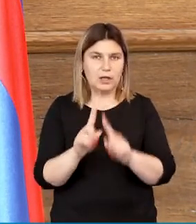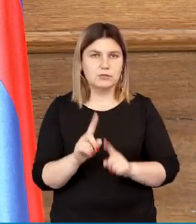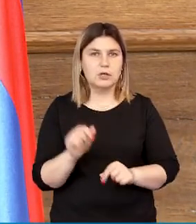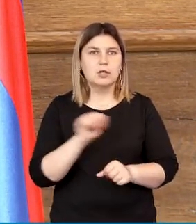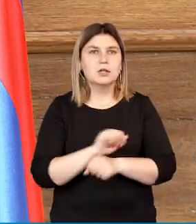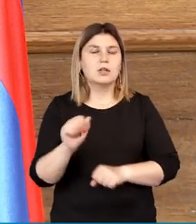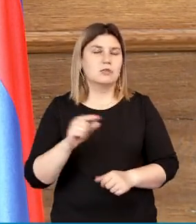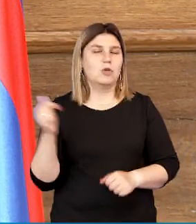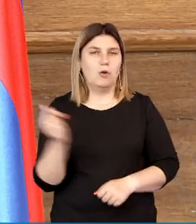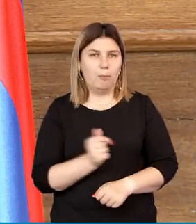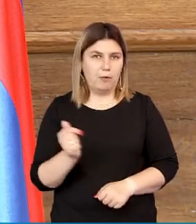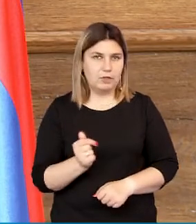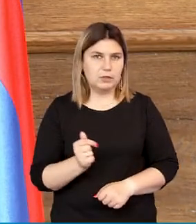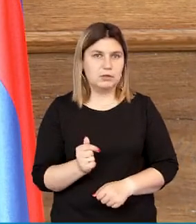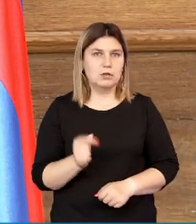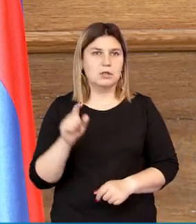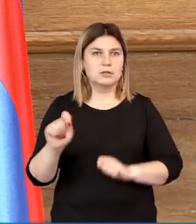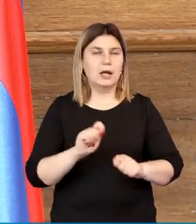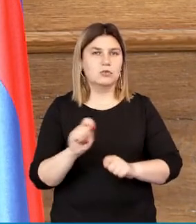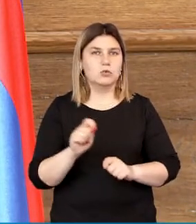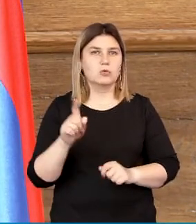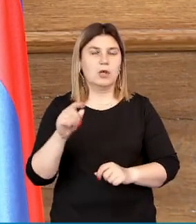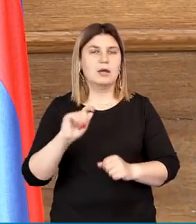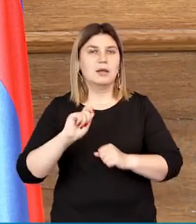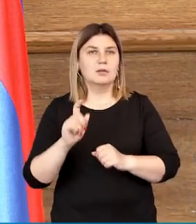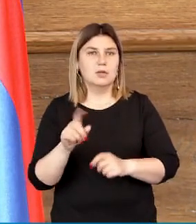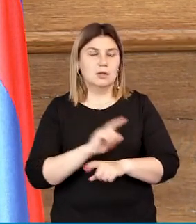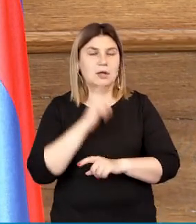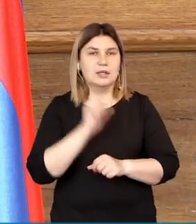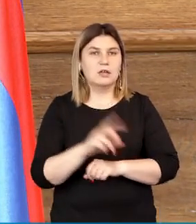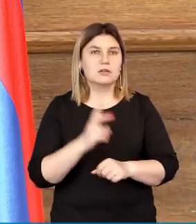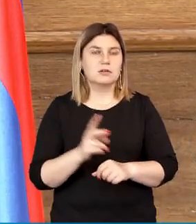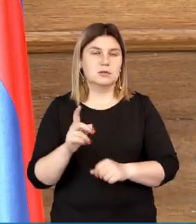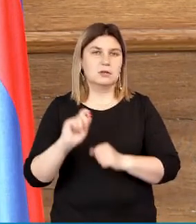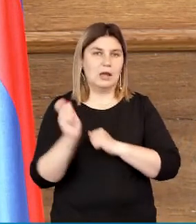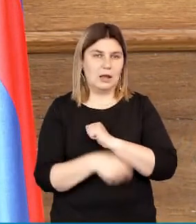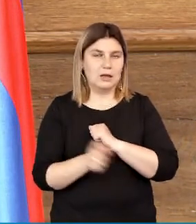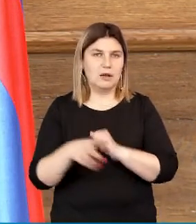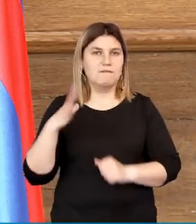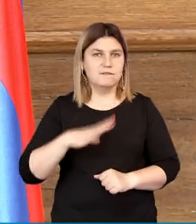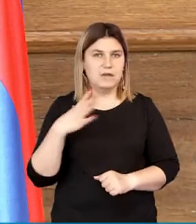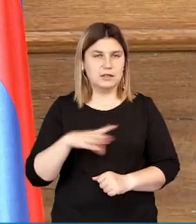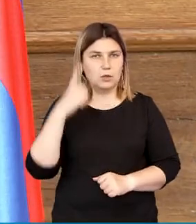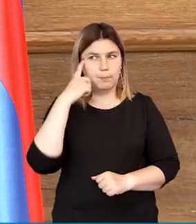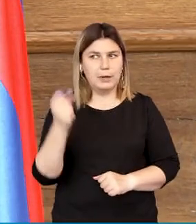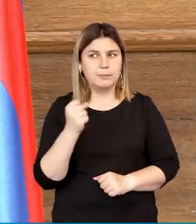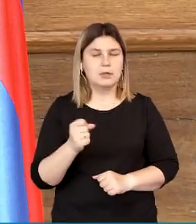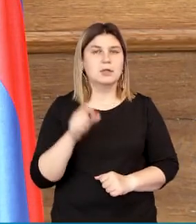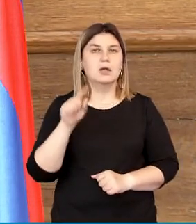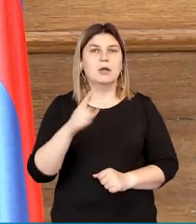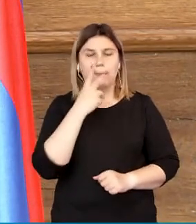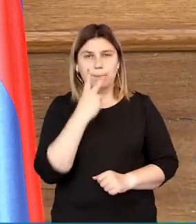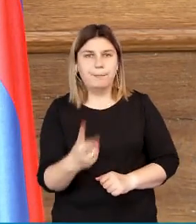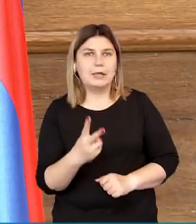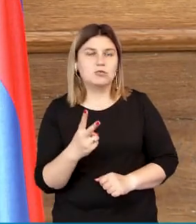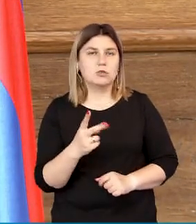jest to konieczność, więc naruszenie tego zakazu jest wykroczeniem, więc warto o tym pamiętać, warto zwracać na to uwagę i mam